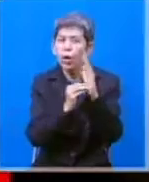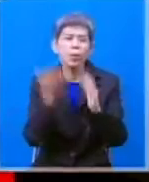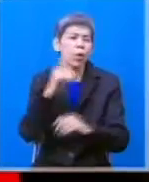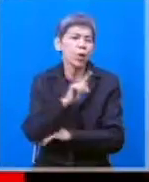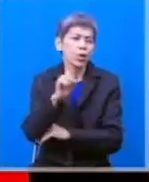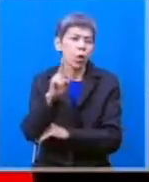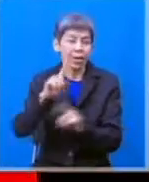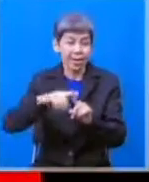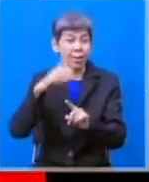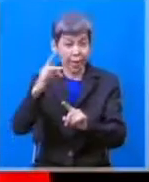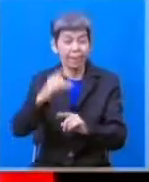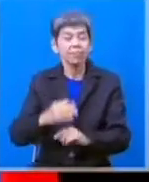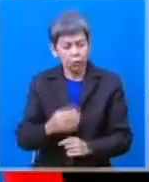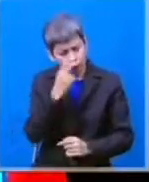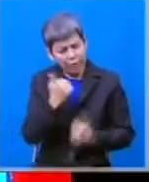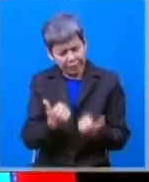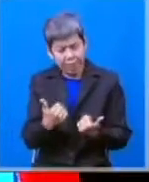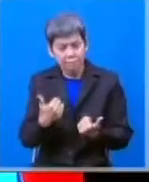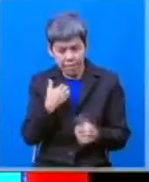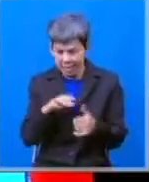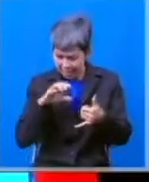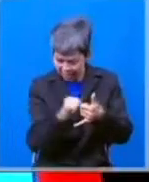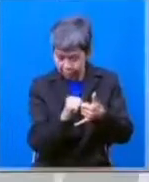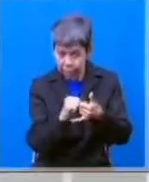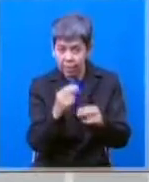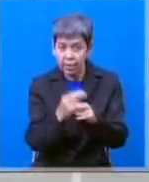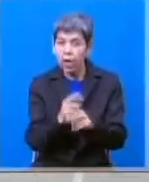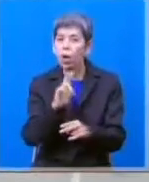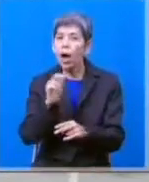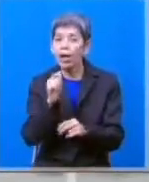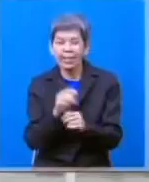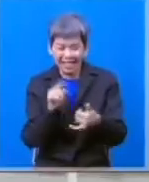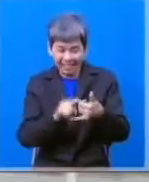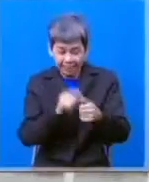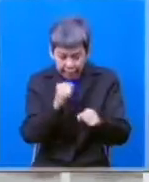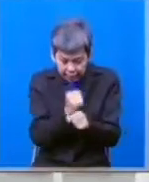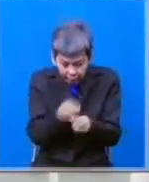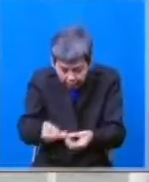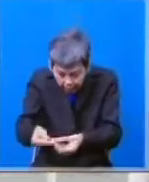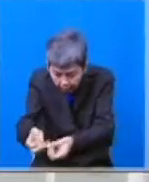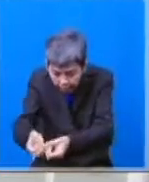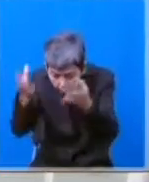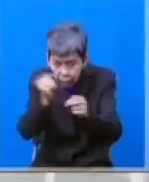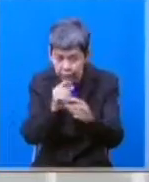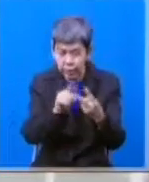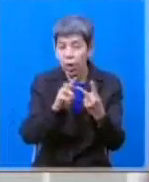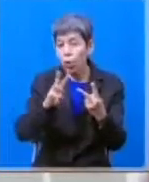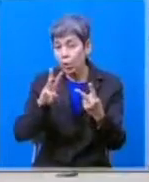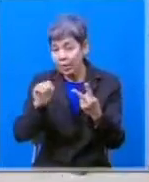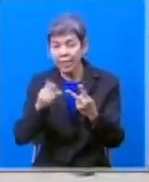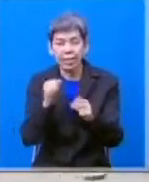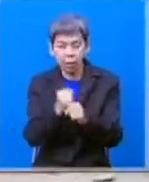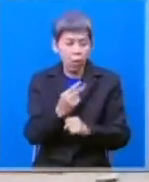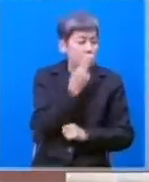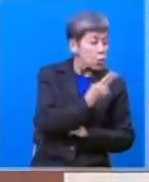มที่ผ่านมานะครับโดยยอมรับว่าในขณะนี้จับกลุ่มนายลูไอแซงแงคนที่ทำหน้าที่วางระเบิดและนายวิสดันมหะคนที่